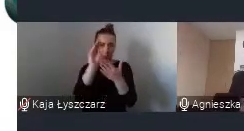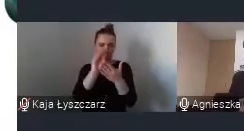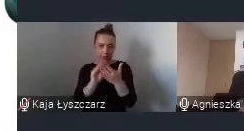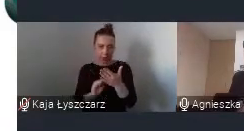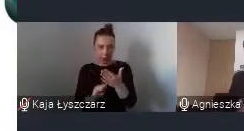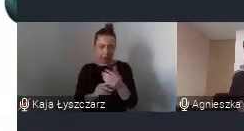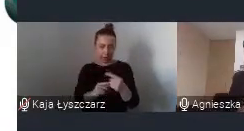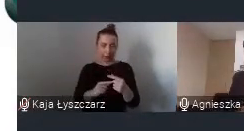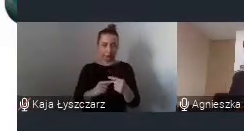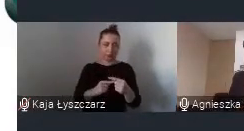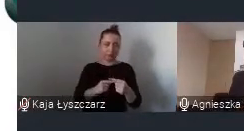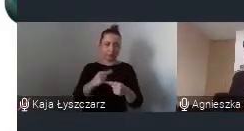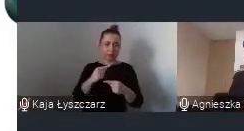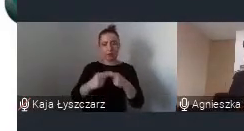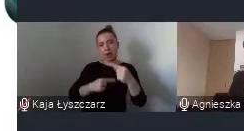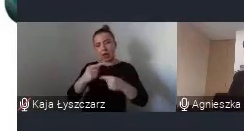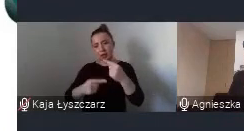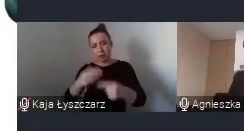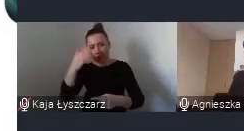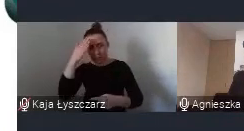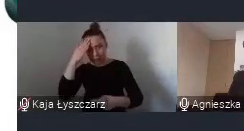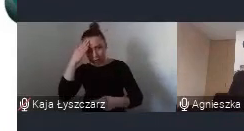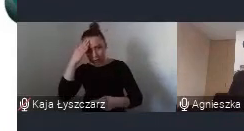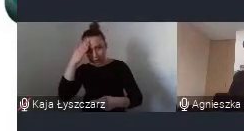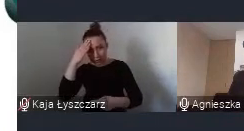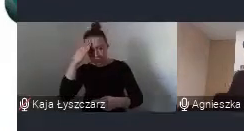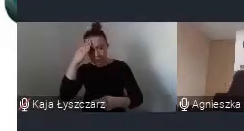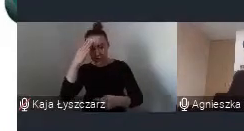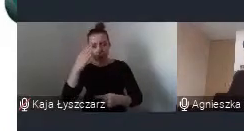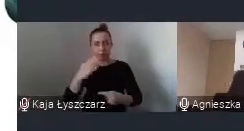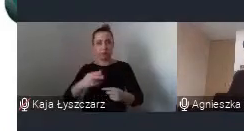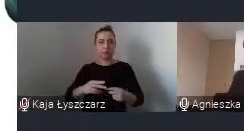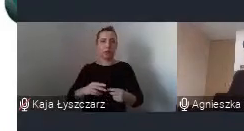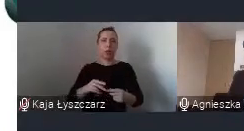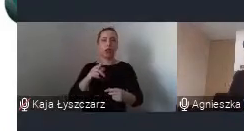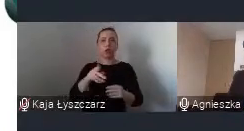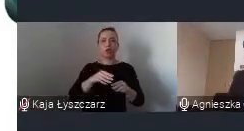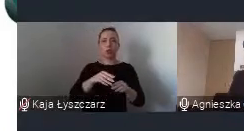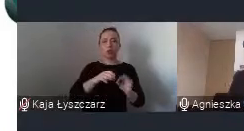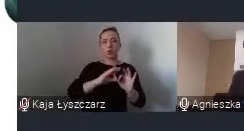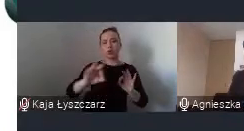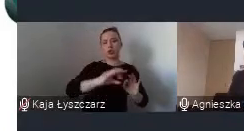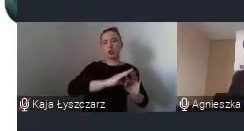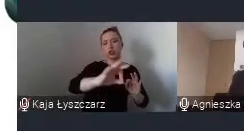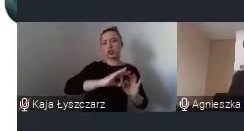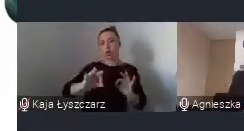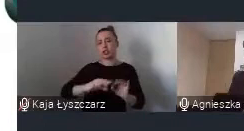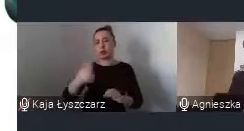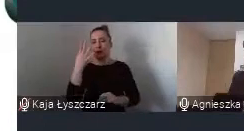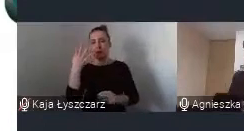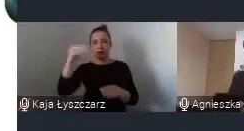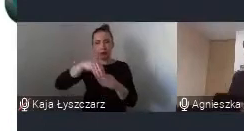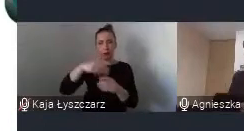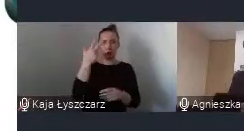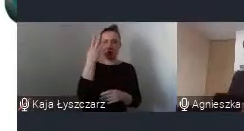doświadczeń wypracowanych w ramach tych ujowych projektów. To są sieci, w ramach których jest 4 partnerów, w tym